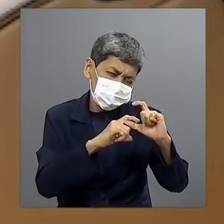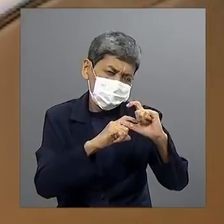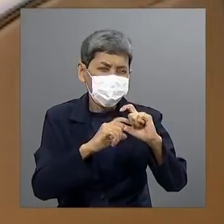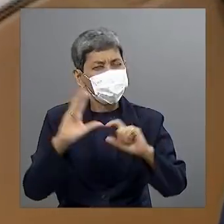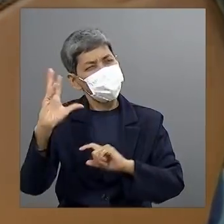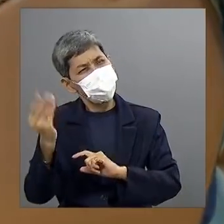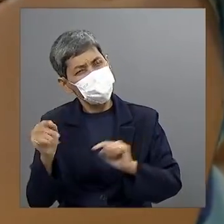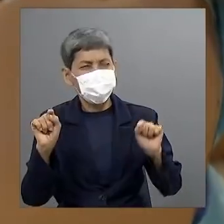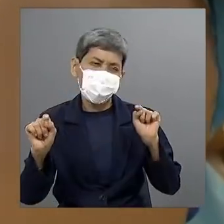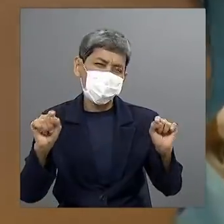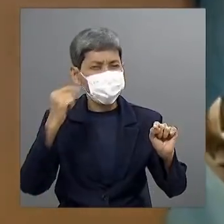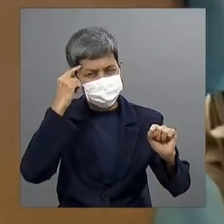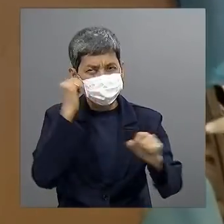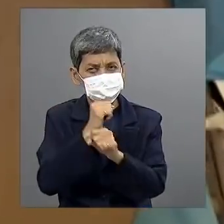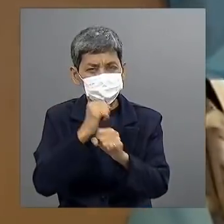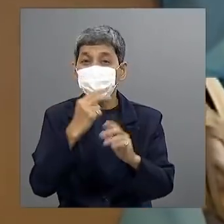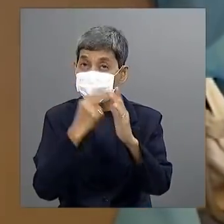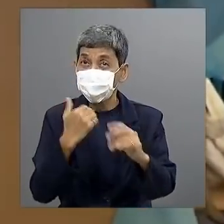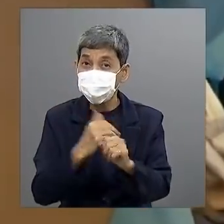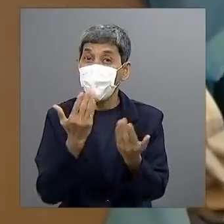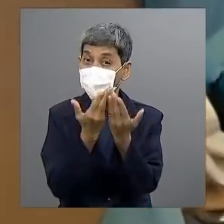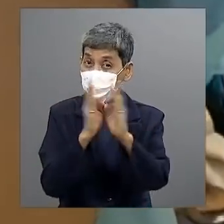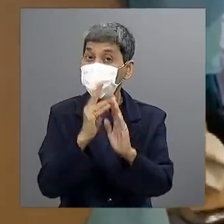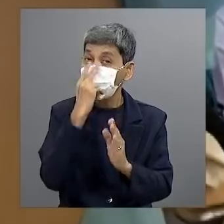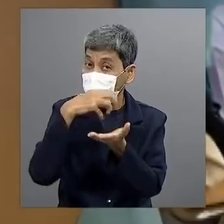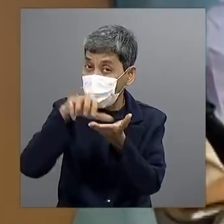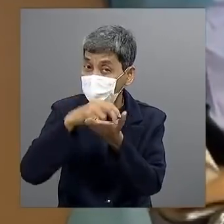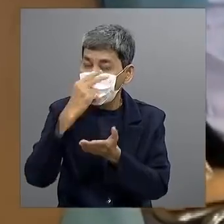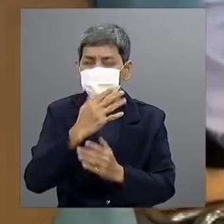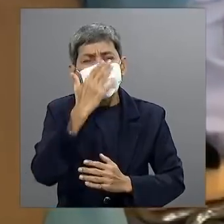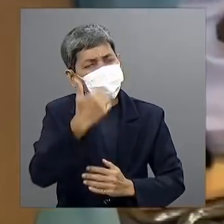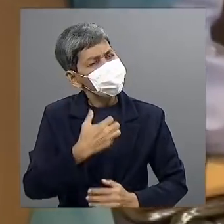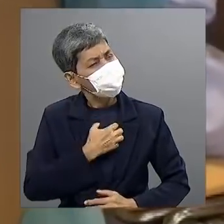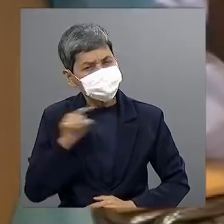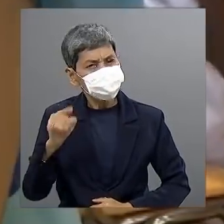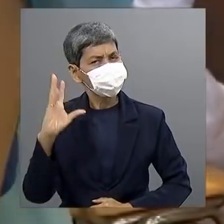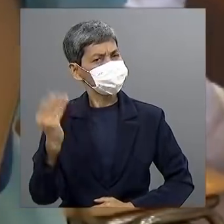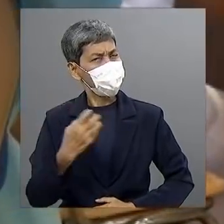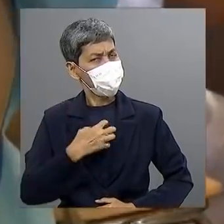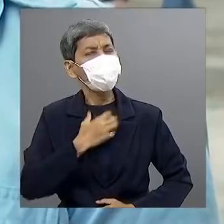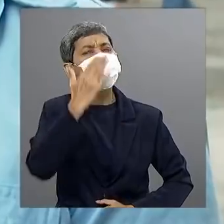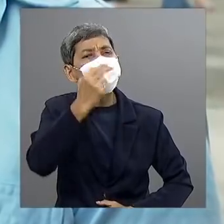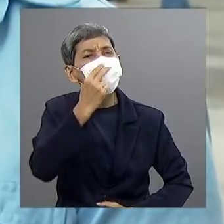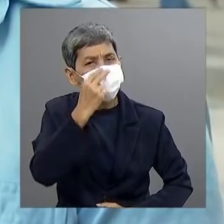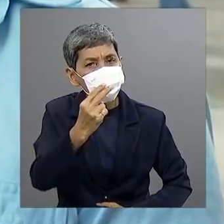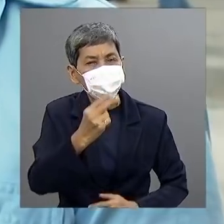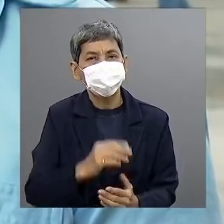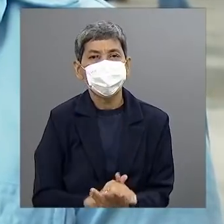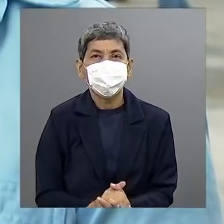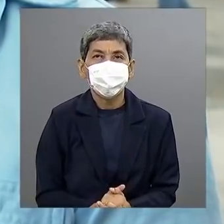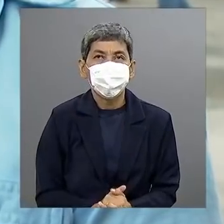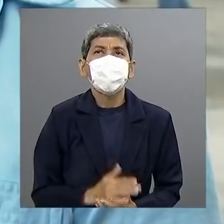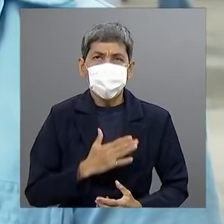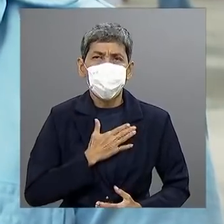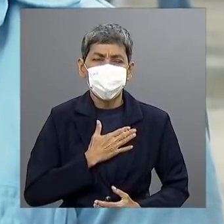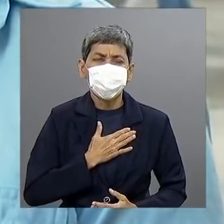นในวันนี้อย่างเช่นครอบครัวนี้ไปฟังเสียงดูค่ะว่าทำไมเขาถึงเลือกวัคซีนเชื้อตายค่ะ ตัวเนี้ยค่อนข้างมั่นใ